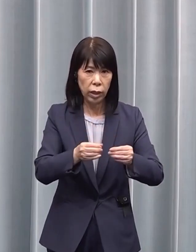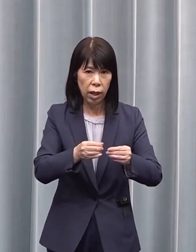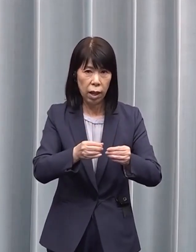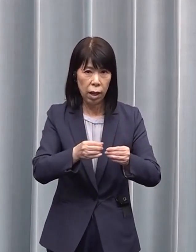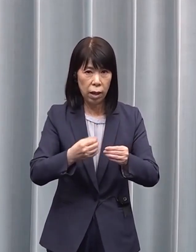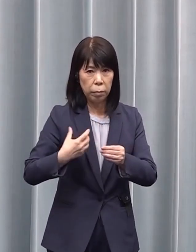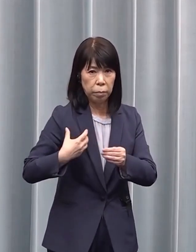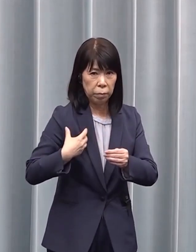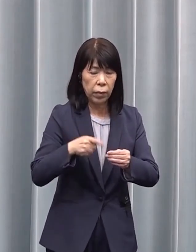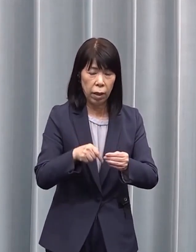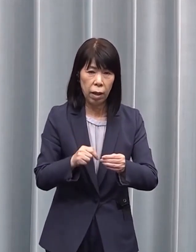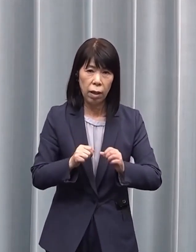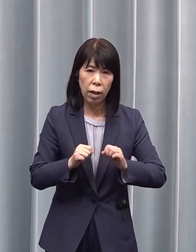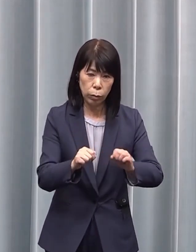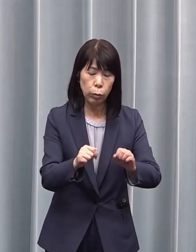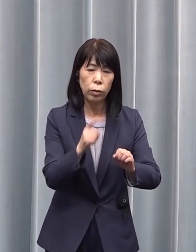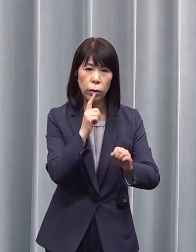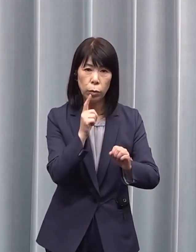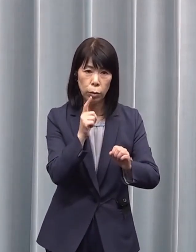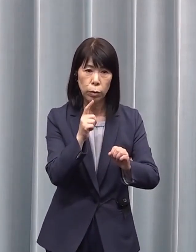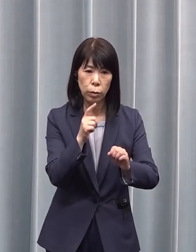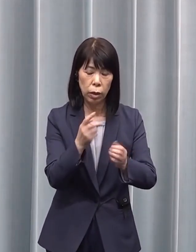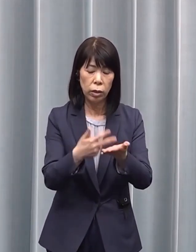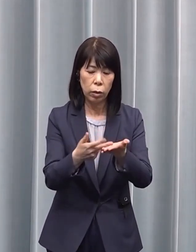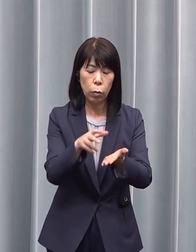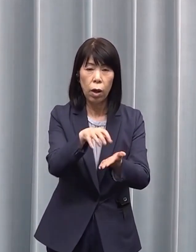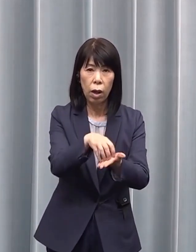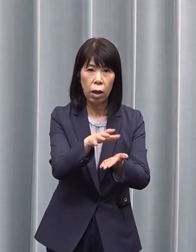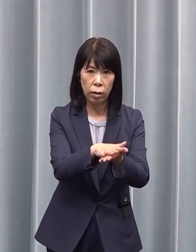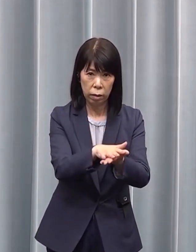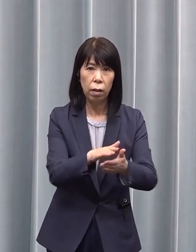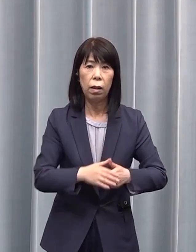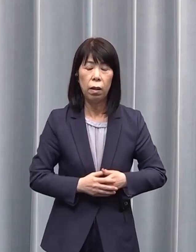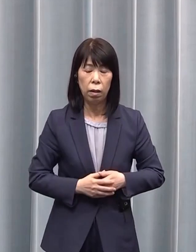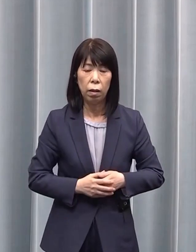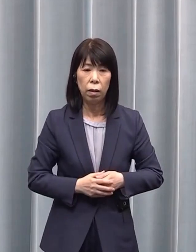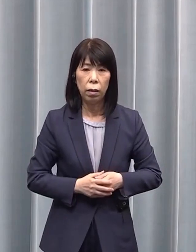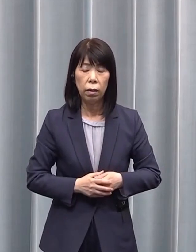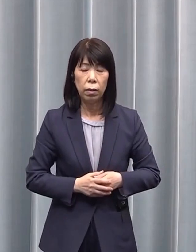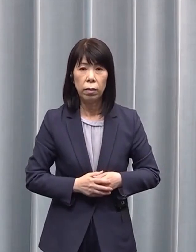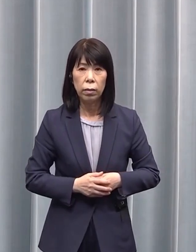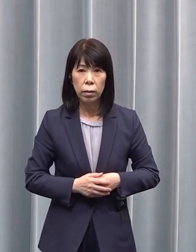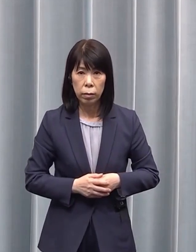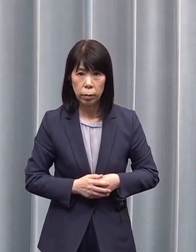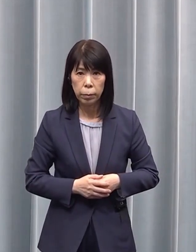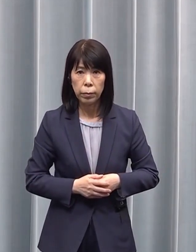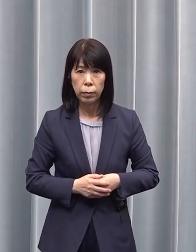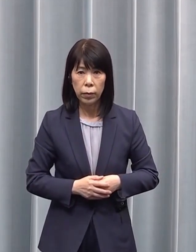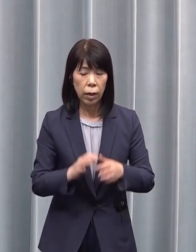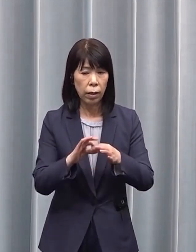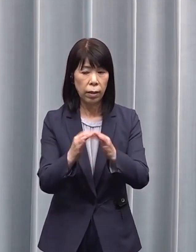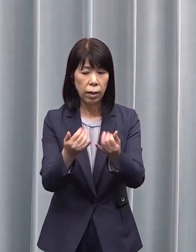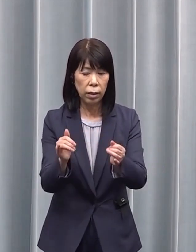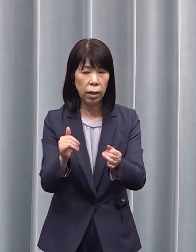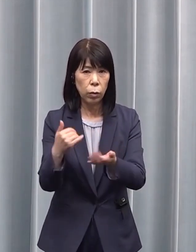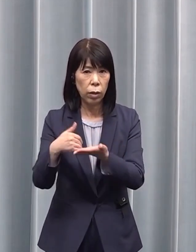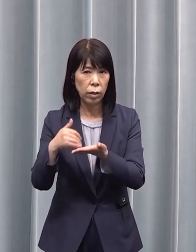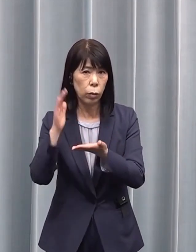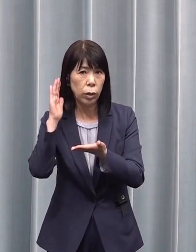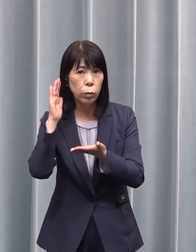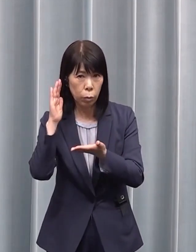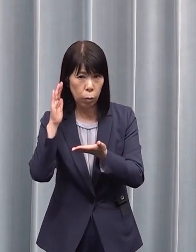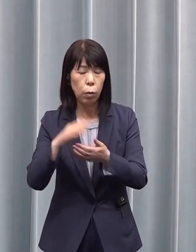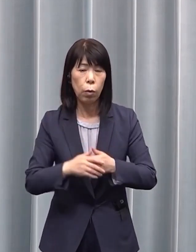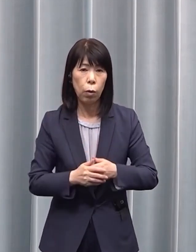言されているという資料がございました。でこういった発言をやはり今まで取り上げている関係者なんかの話を聞きますと、おそらく